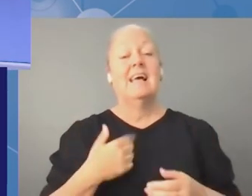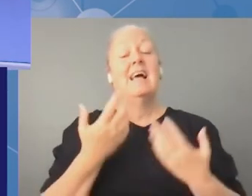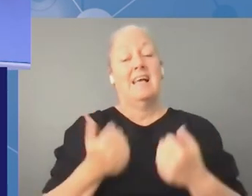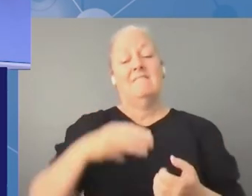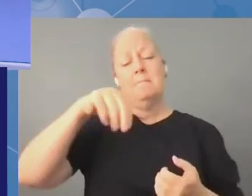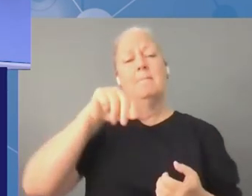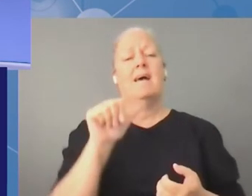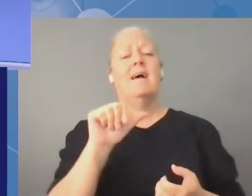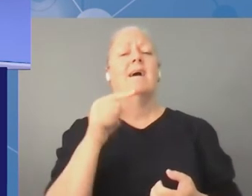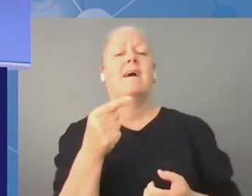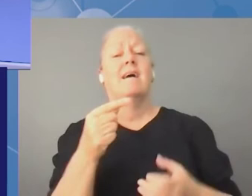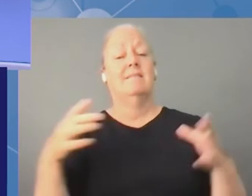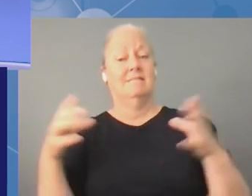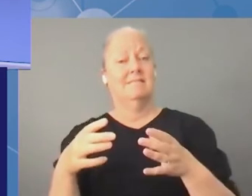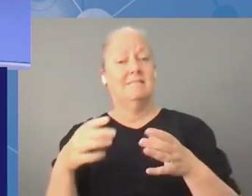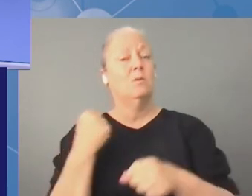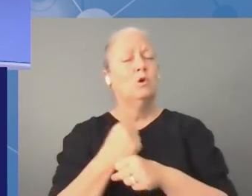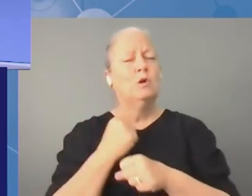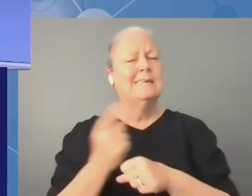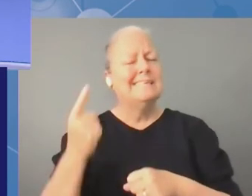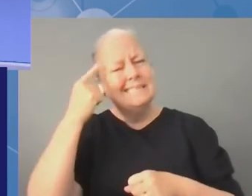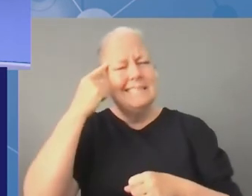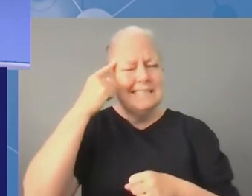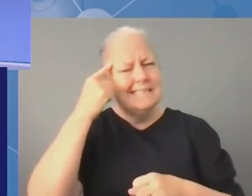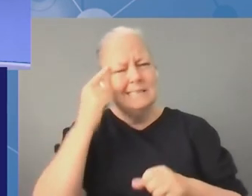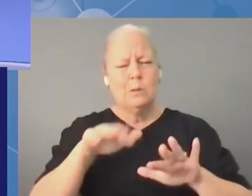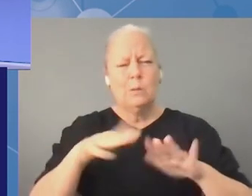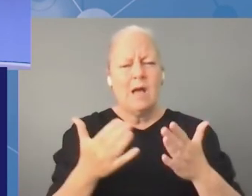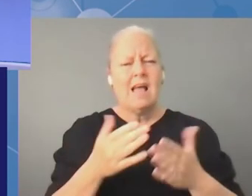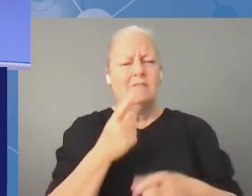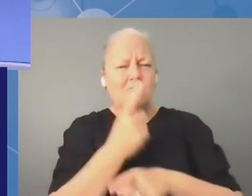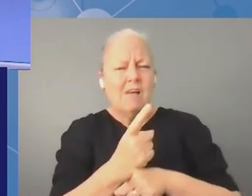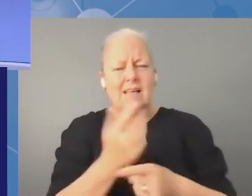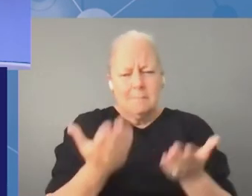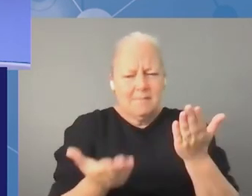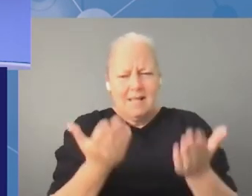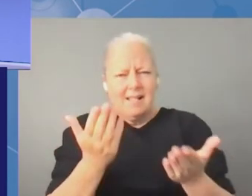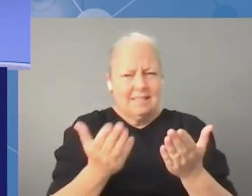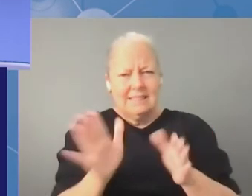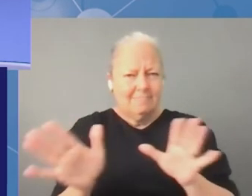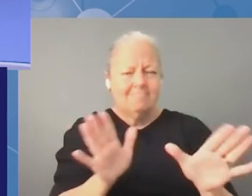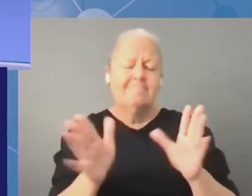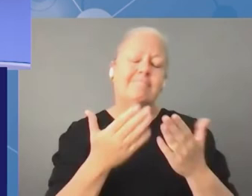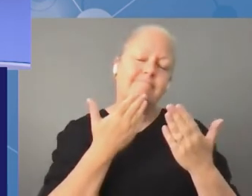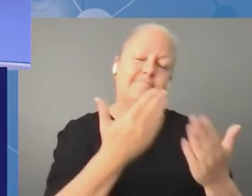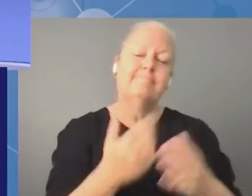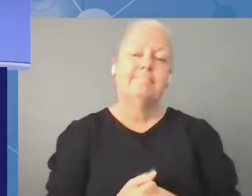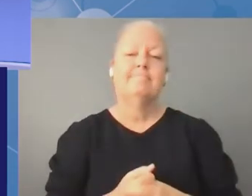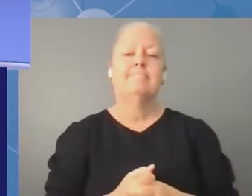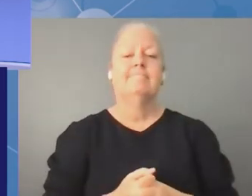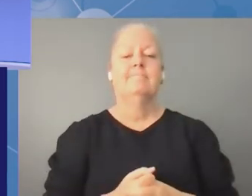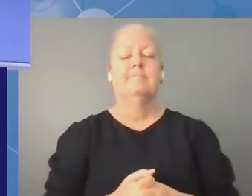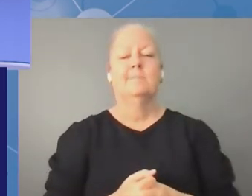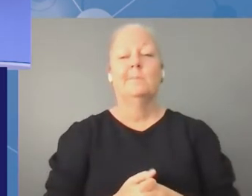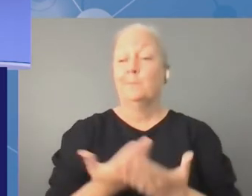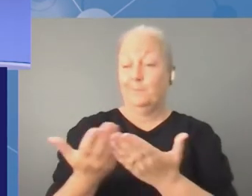أمننا خدمة واحدة أي الترجمة فربما لا تكفي الموارد المالية لأغراض